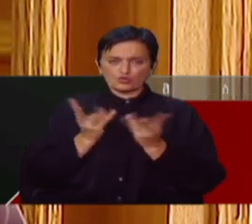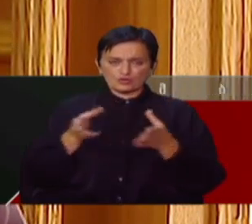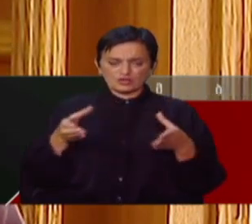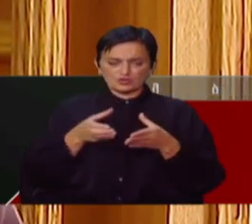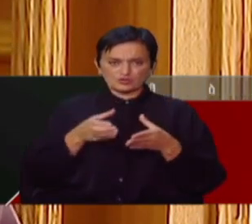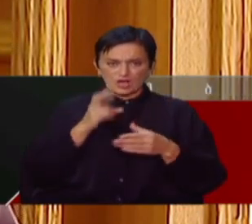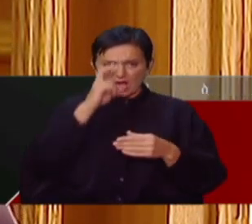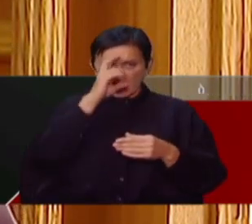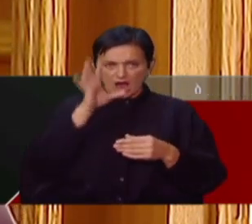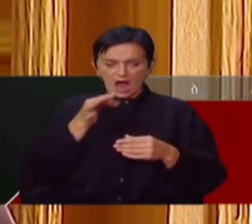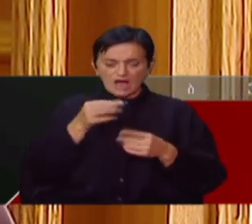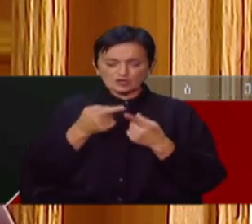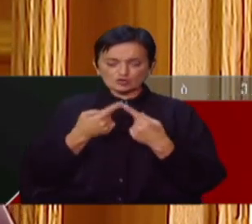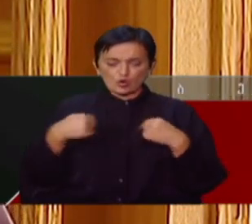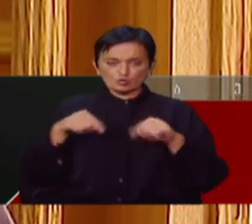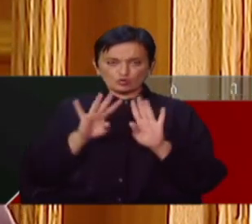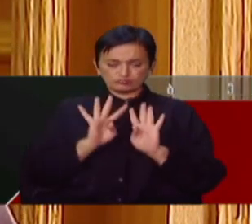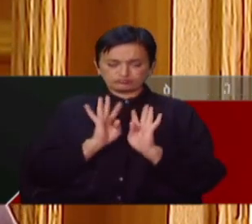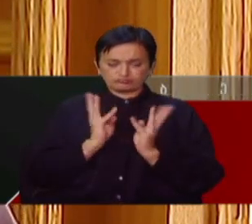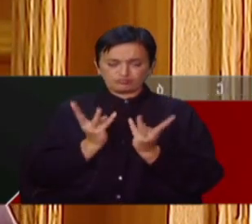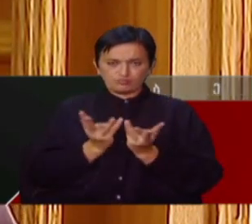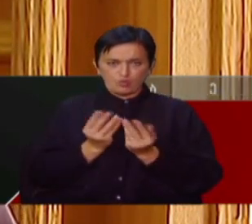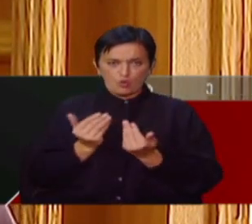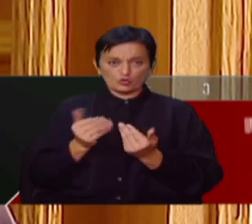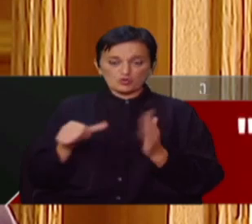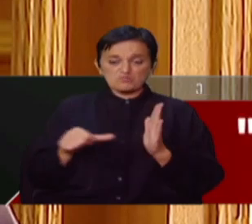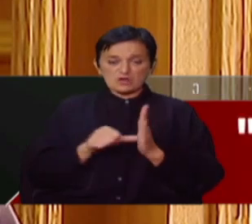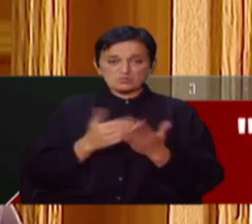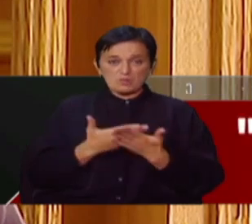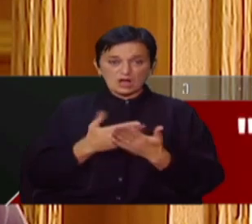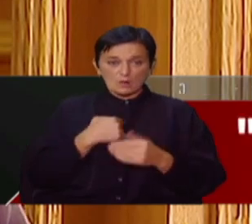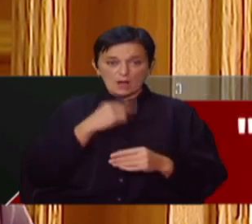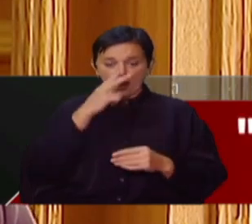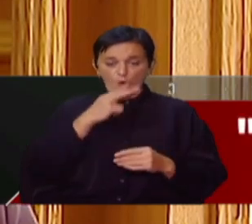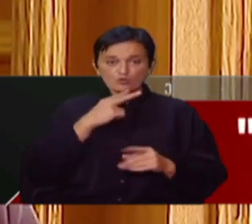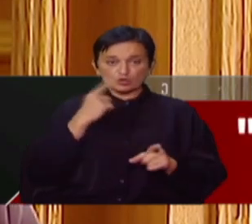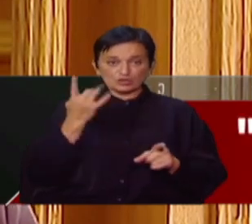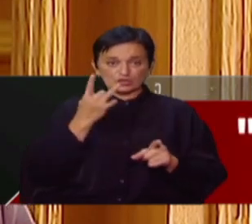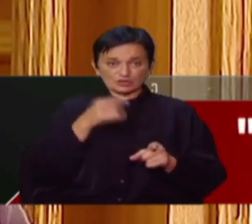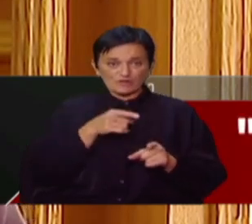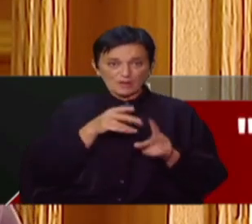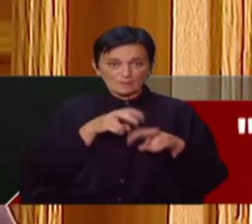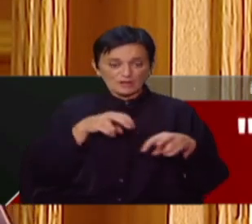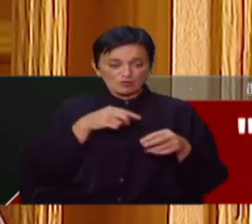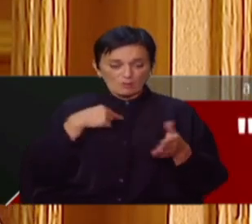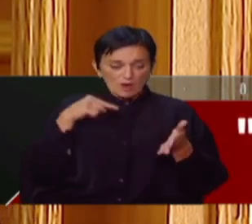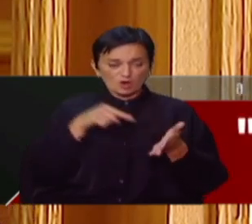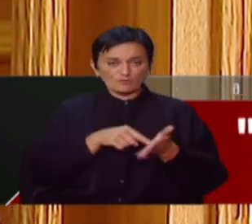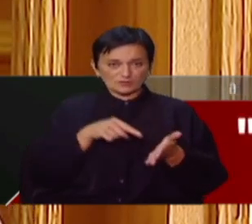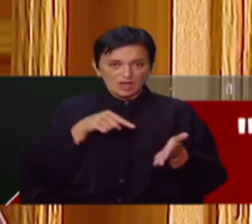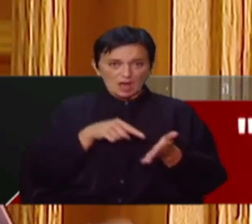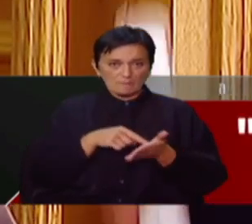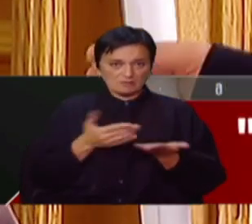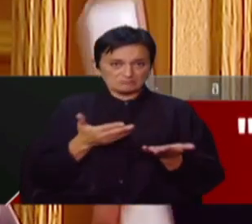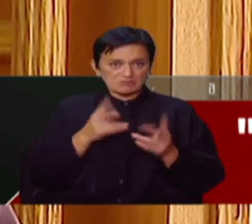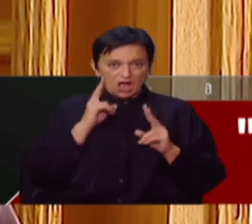შემდგარი არასამთავრობო ორგანიზაციებისგან, რომლის მეშვეობითაც მე მაგალითად ორ თვეში ერთხელ ხვდები ამ გამოკვლევაში და რატომღაც